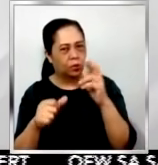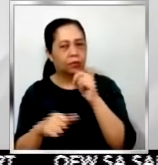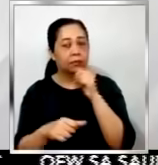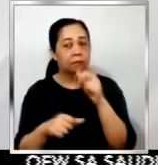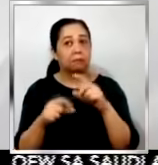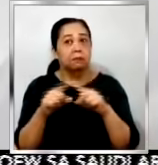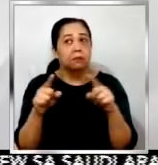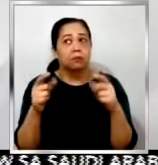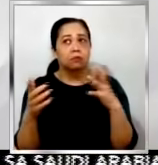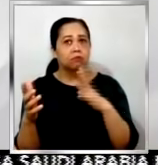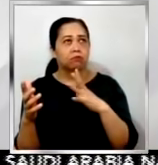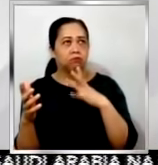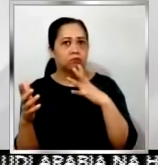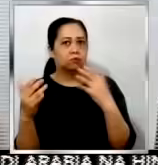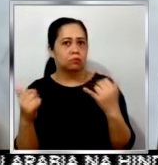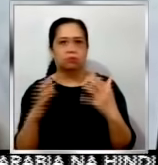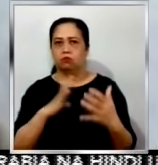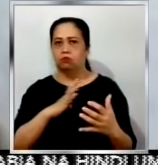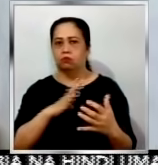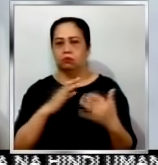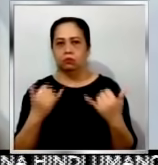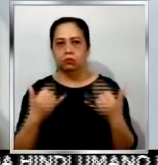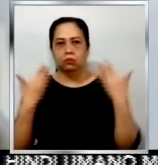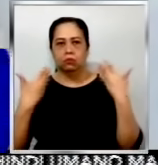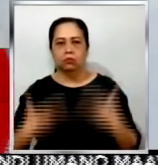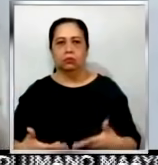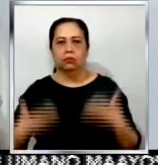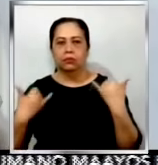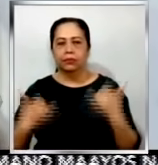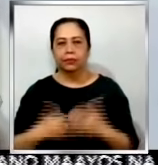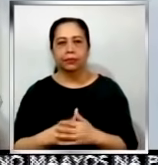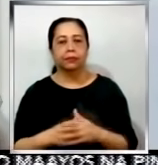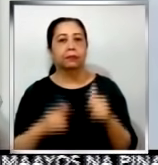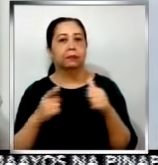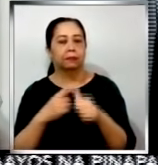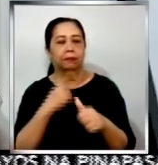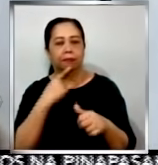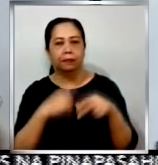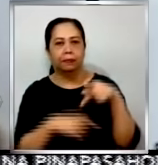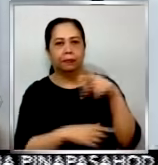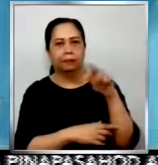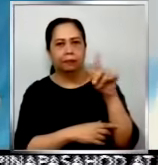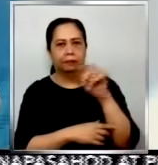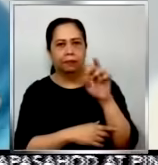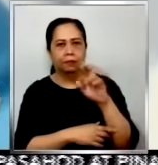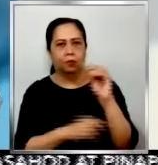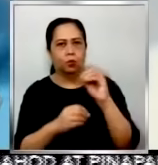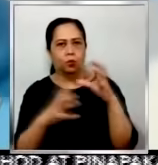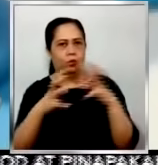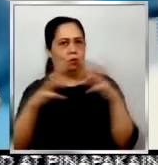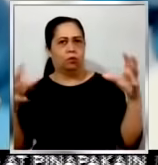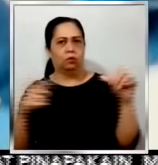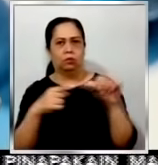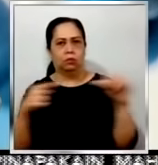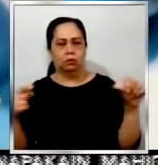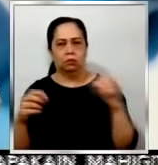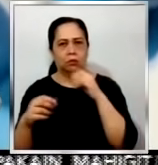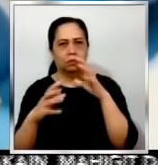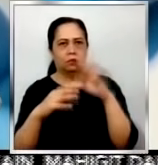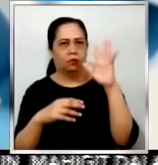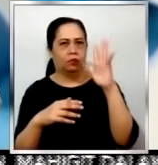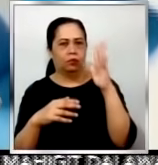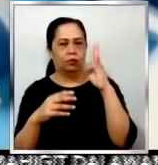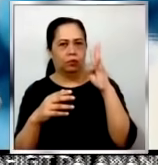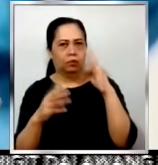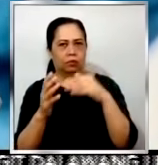po, okay naman po ako ngayon. Nauna na iginiit ng Pfizer, walang nagka-severe allergic reaction sa mahigit 40,000 volunteers sa